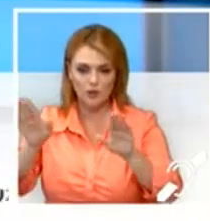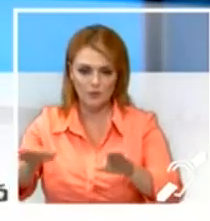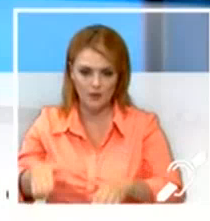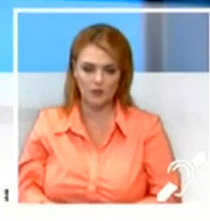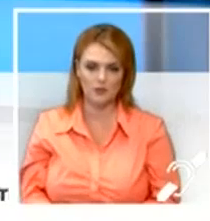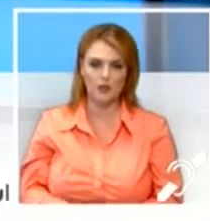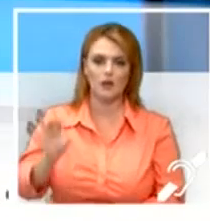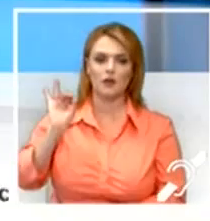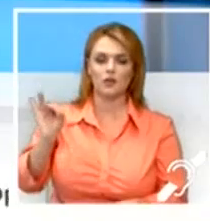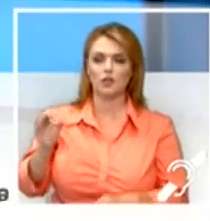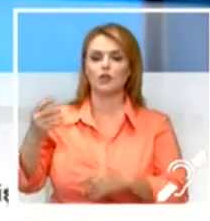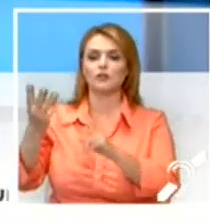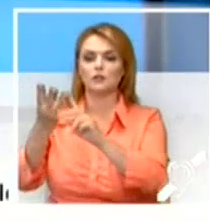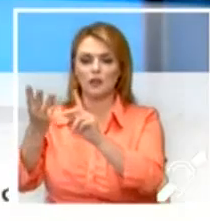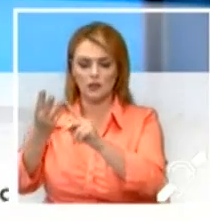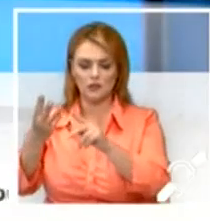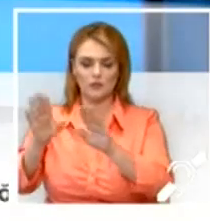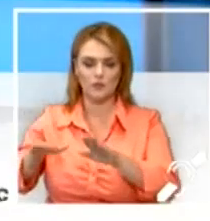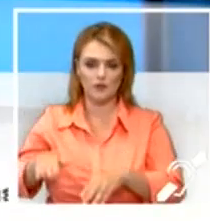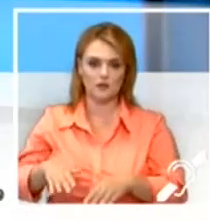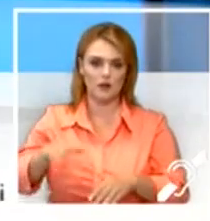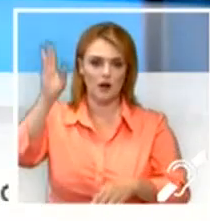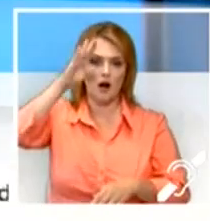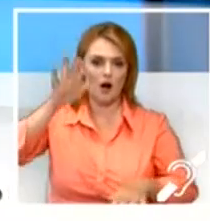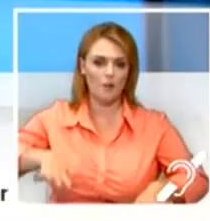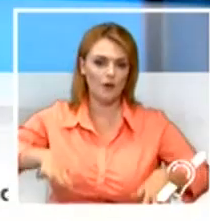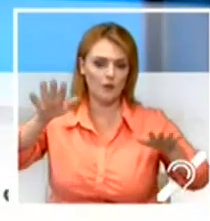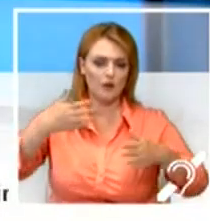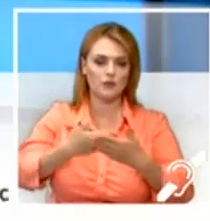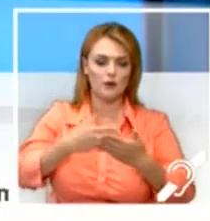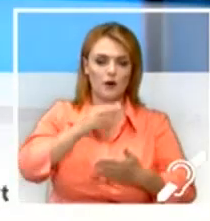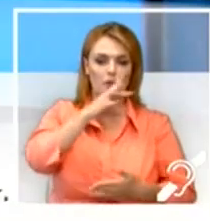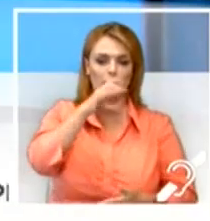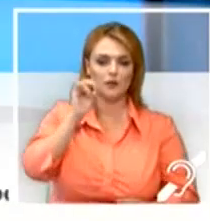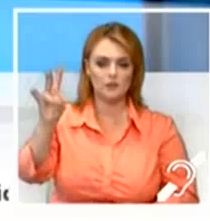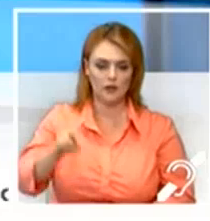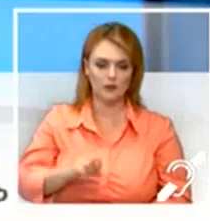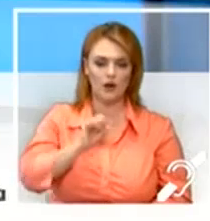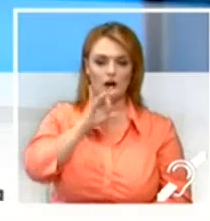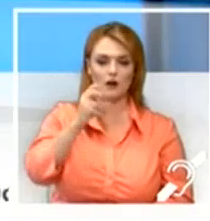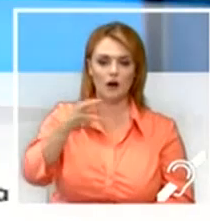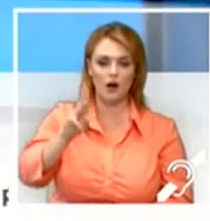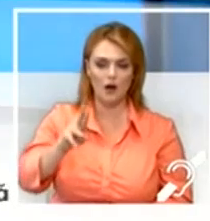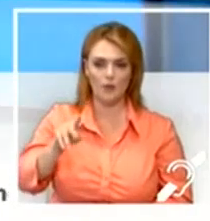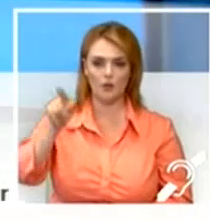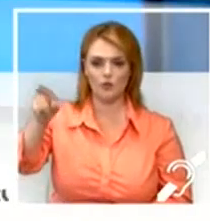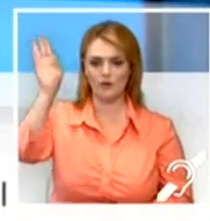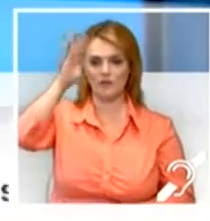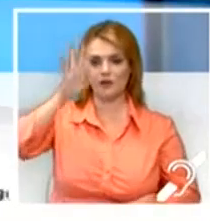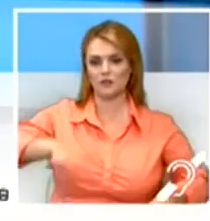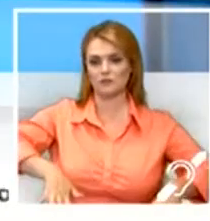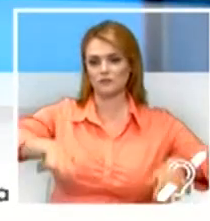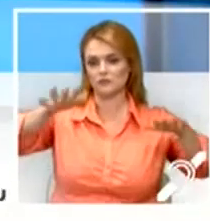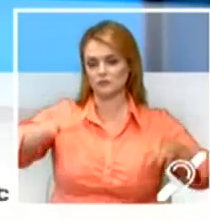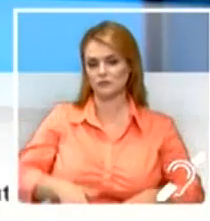alte regiuni se confruntă cu inundații. Locuitorii din sudul Pakistanului sau din Emiratele Arabe Unite s-au trezit cu apa de